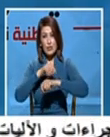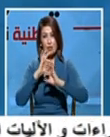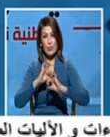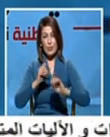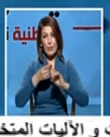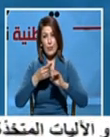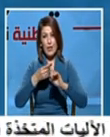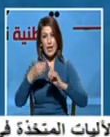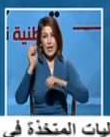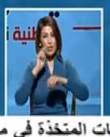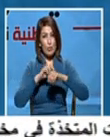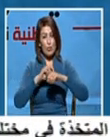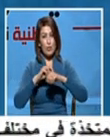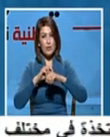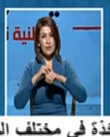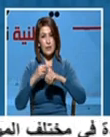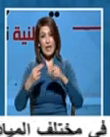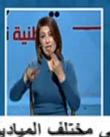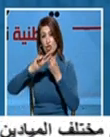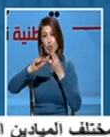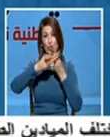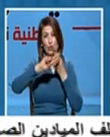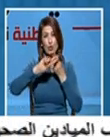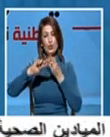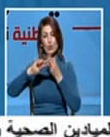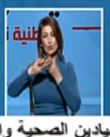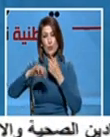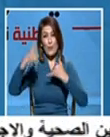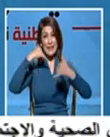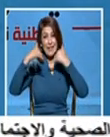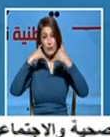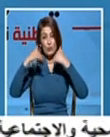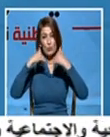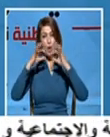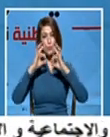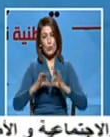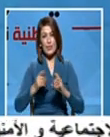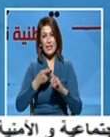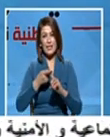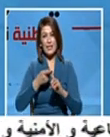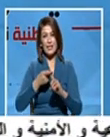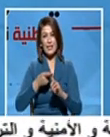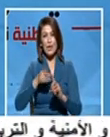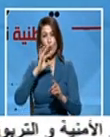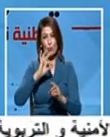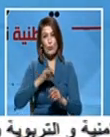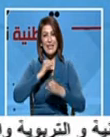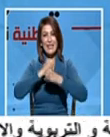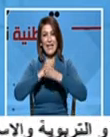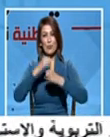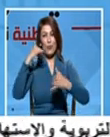بالريفيرونس دو دوسي وأجيال عبر الهاتف. عبر الهاتف أي. عبر الرساليه الاس ام اس تخدم عبر الهاتف انتو. لا